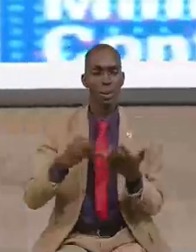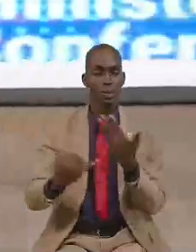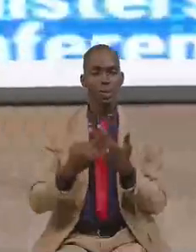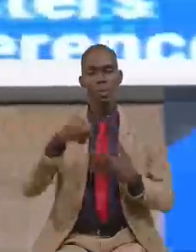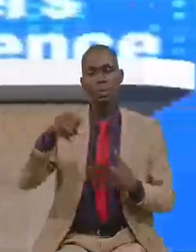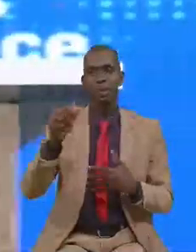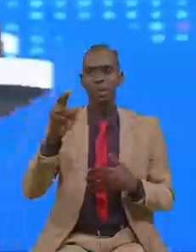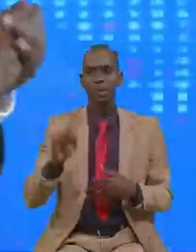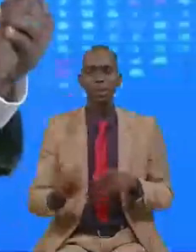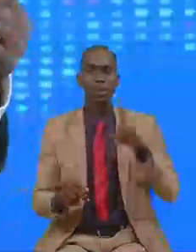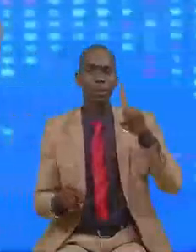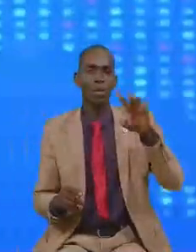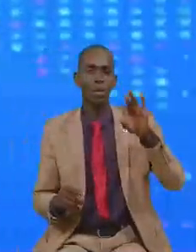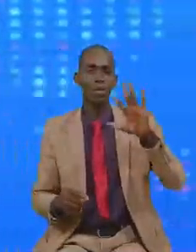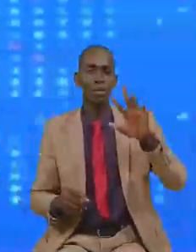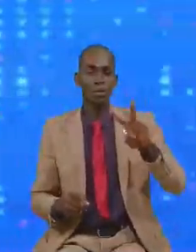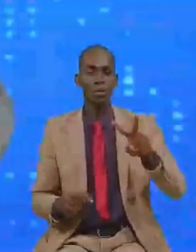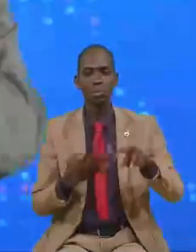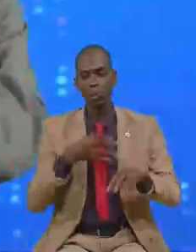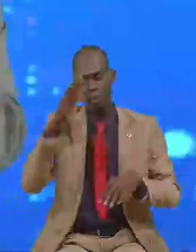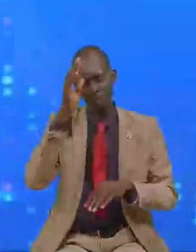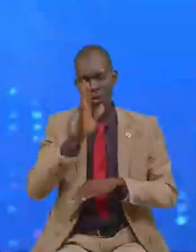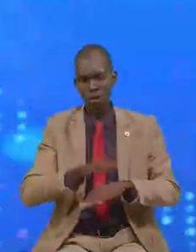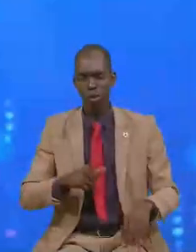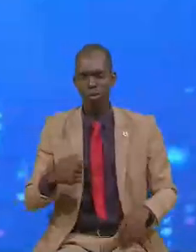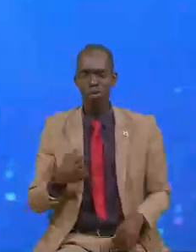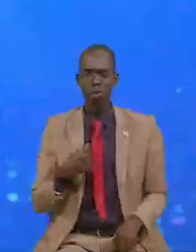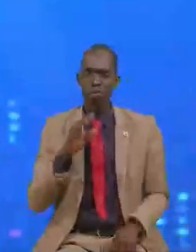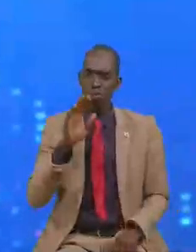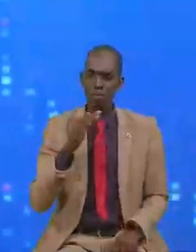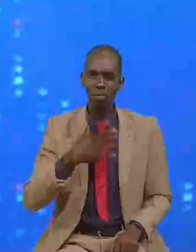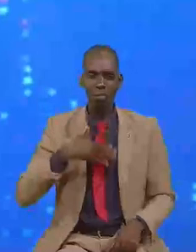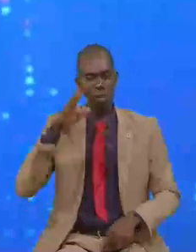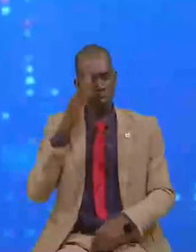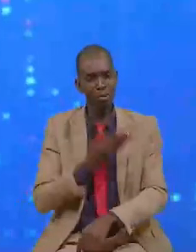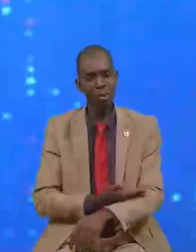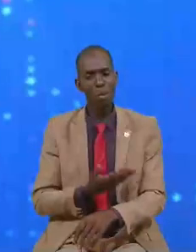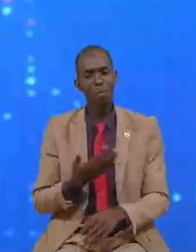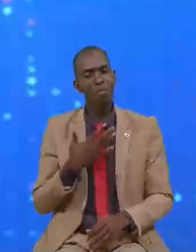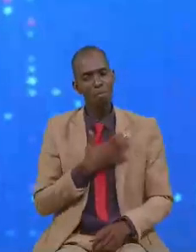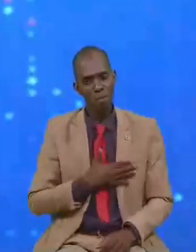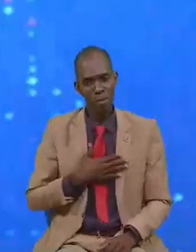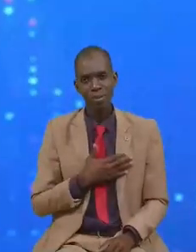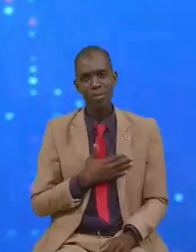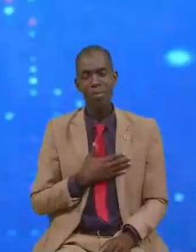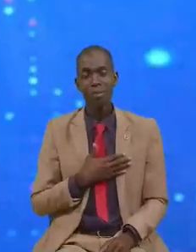62, ils m'ont appelé pour dire, mon fils, mon papa m'a appelé, s'il te plaît. Mon